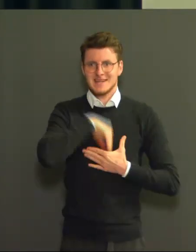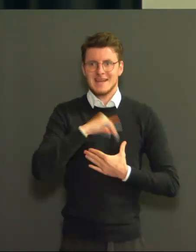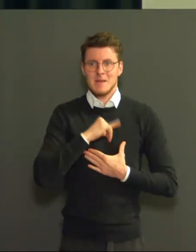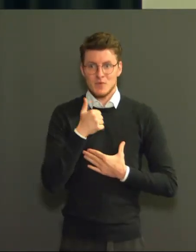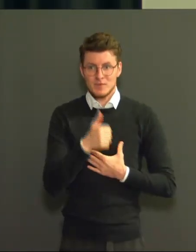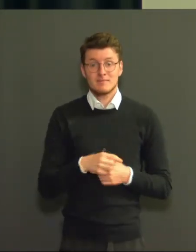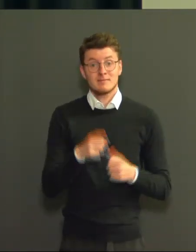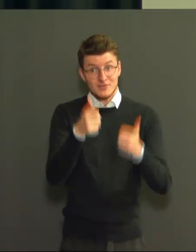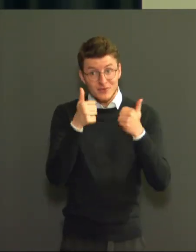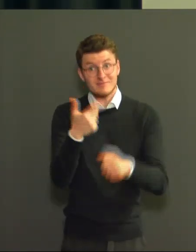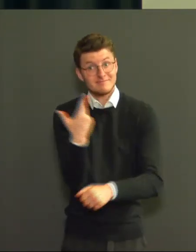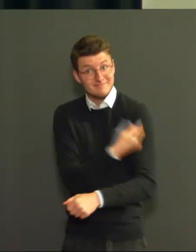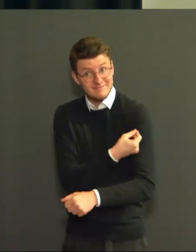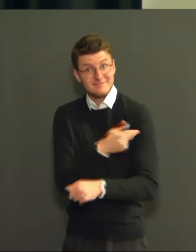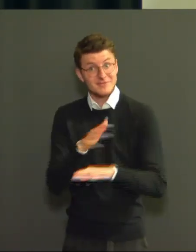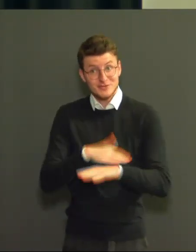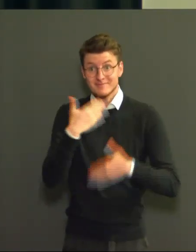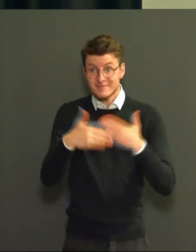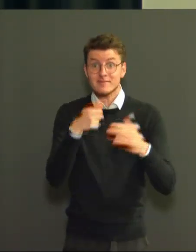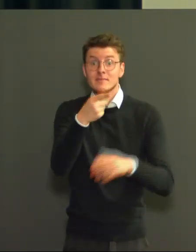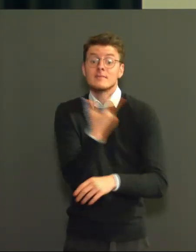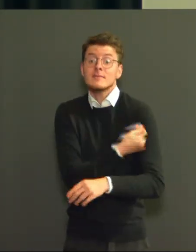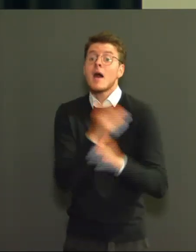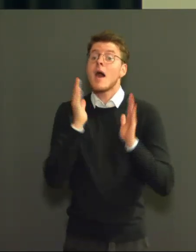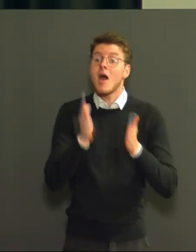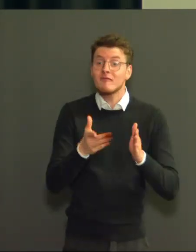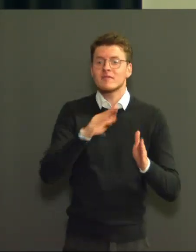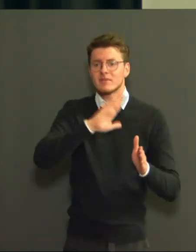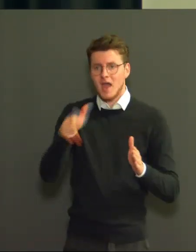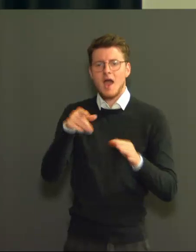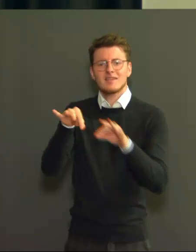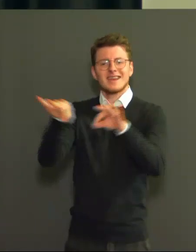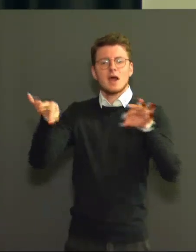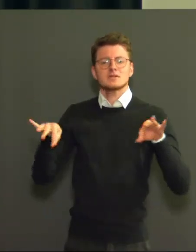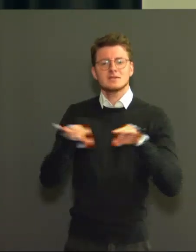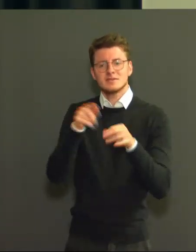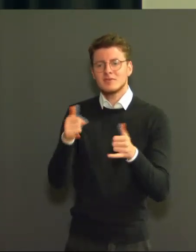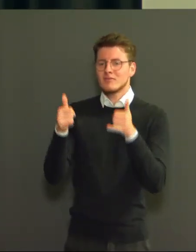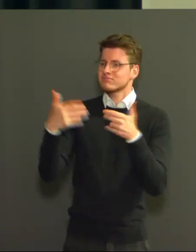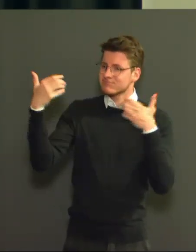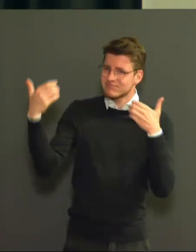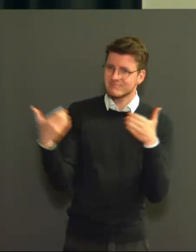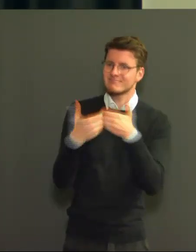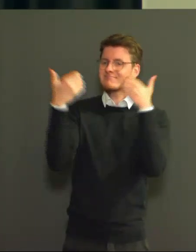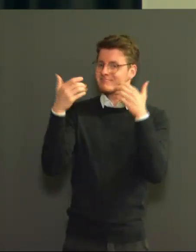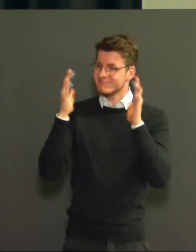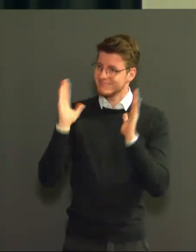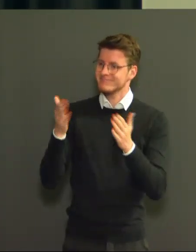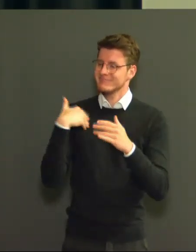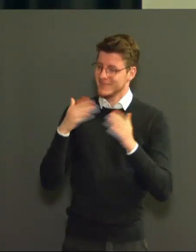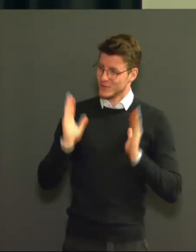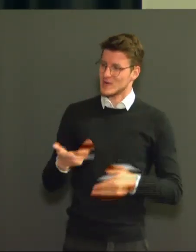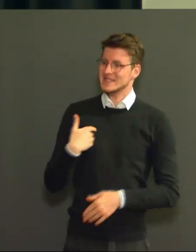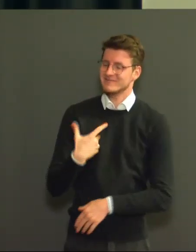vaccinatie en geniet na je bezoek aan het vaccinatiecentrum zeker van een terrasje om die prik te